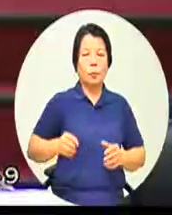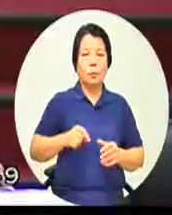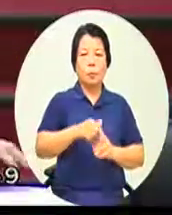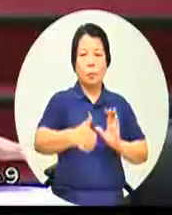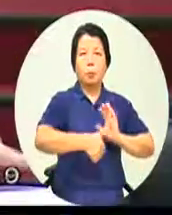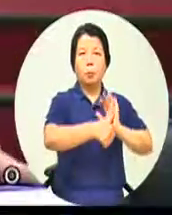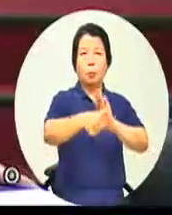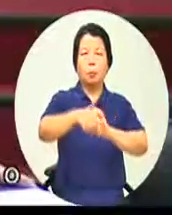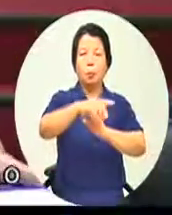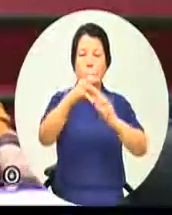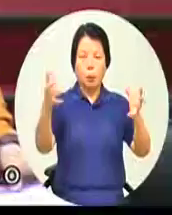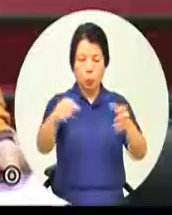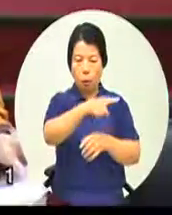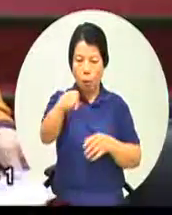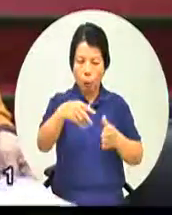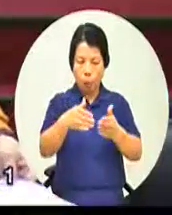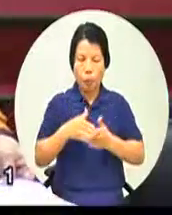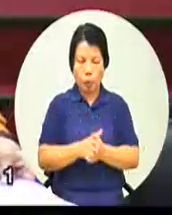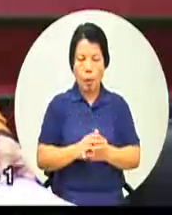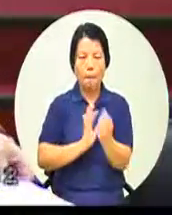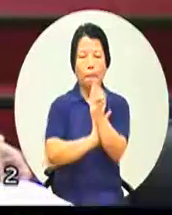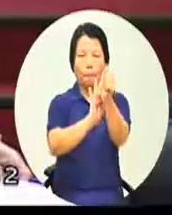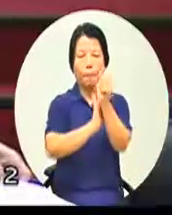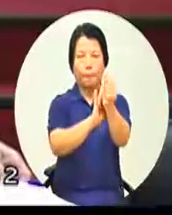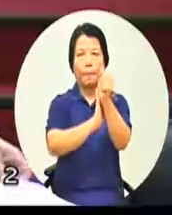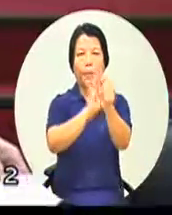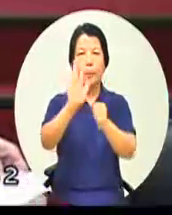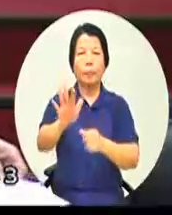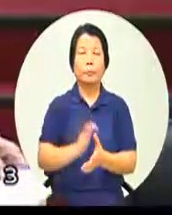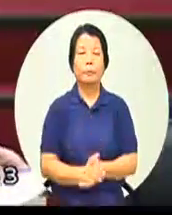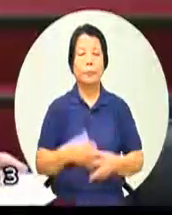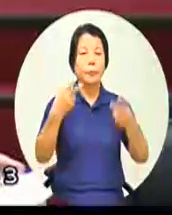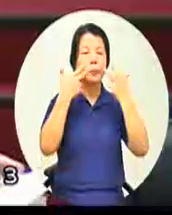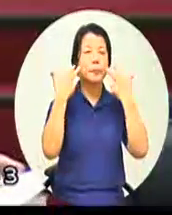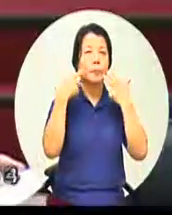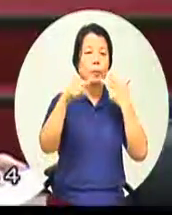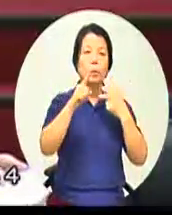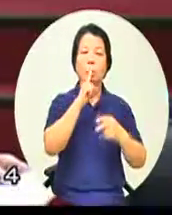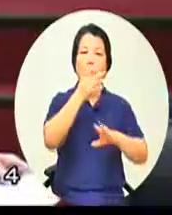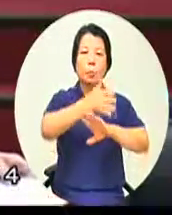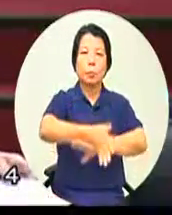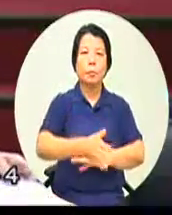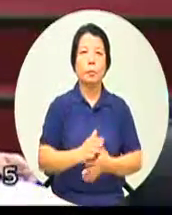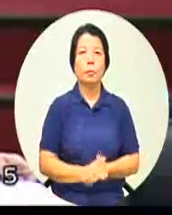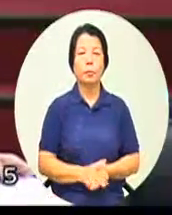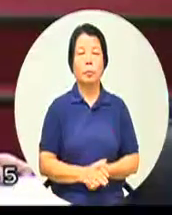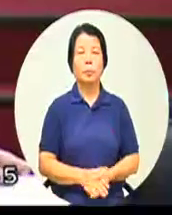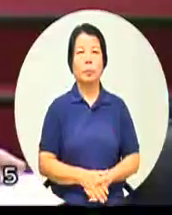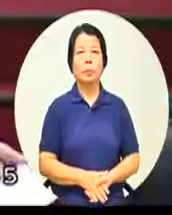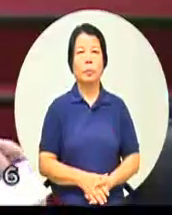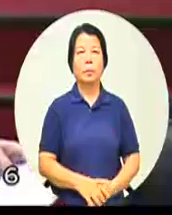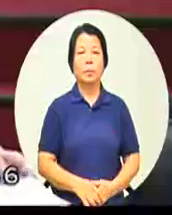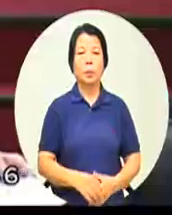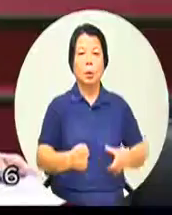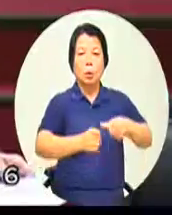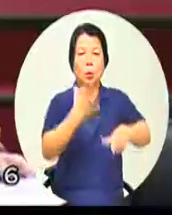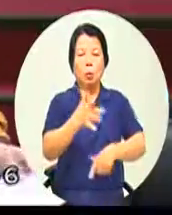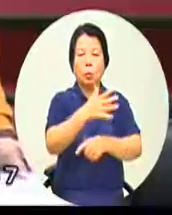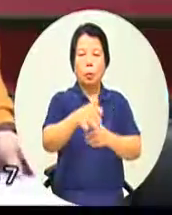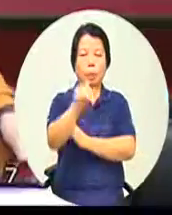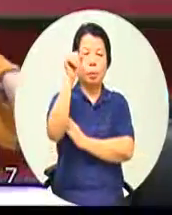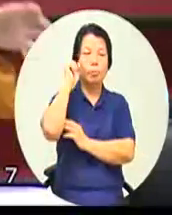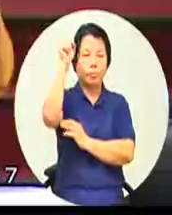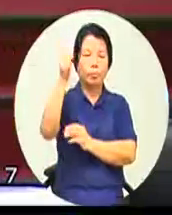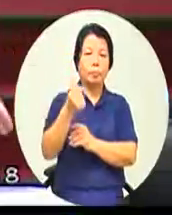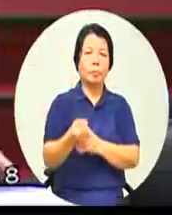着共同来咧声援的啦，吼、哦！原住民他对你有讲，原住民公开抗议，牺牲